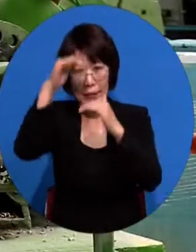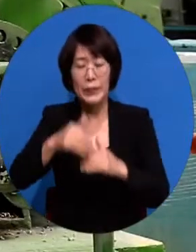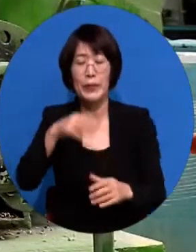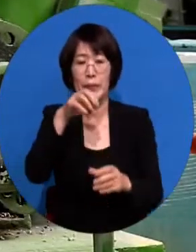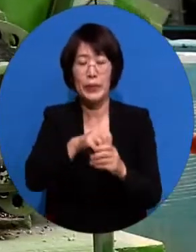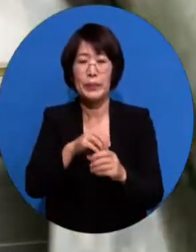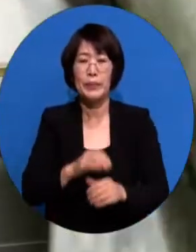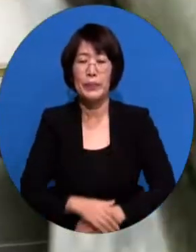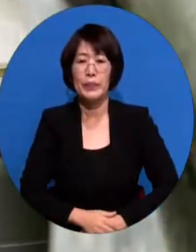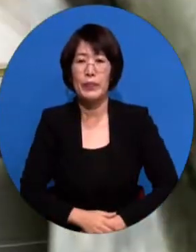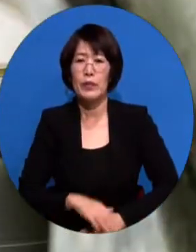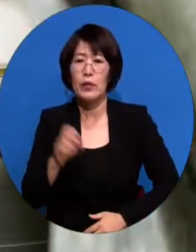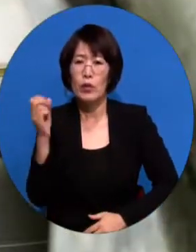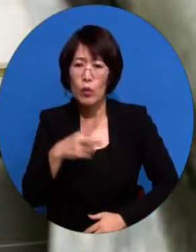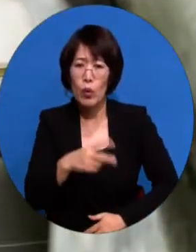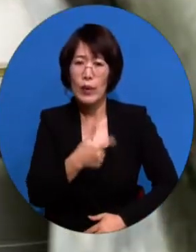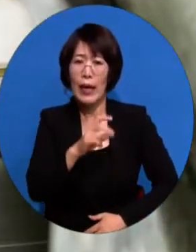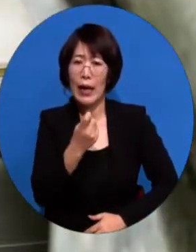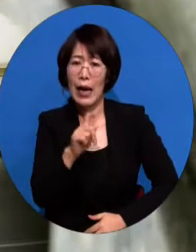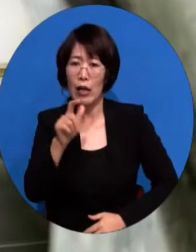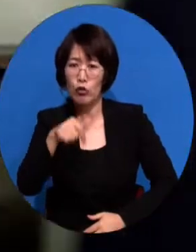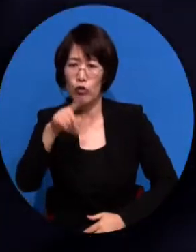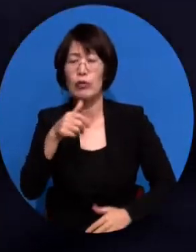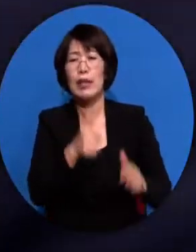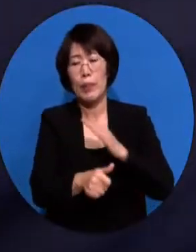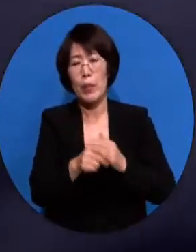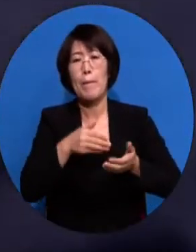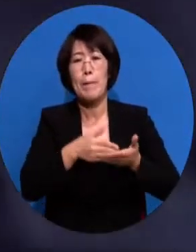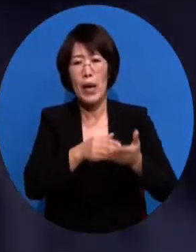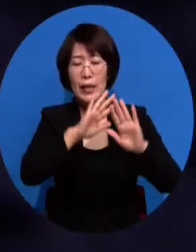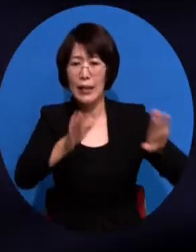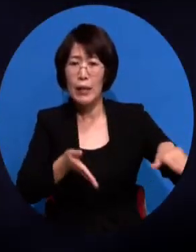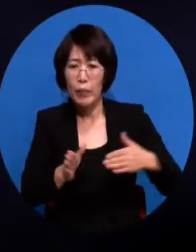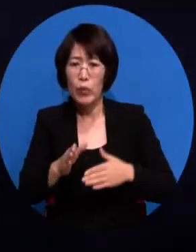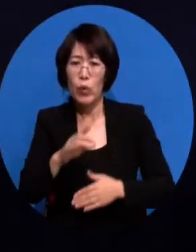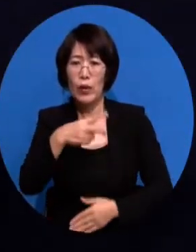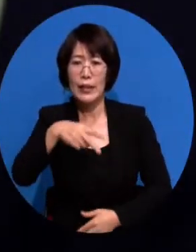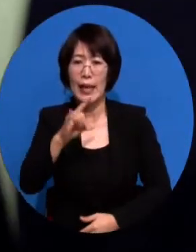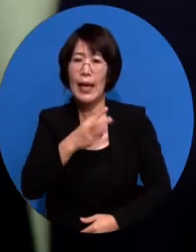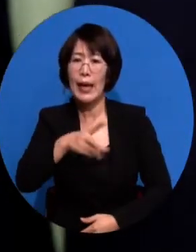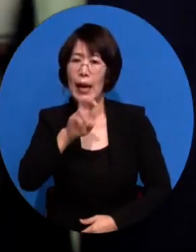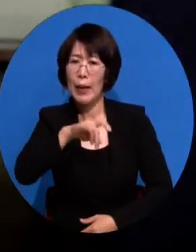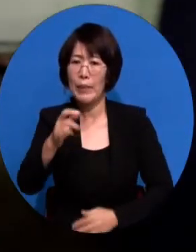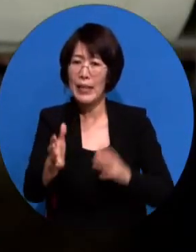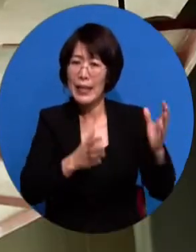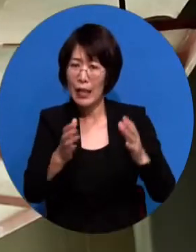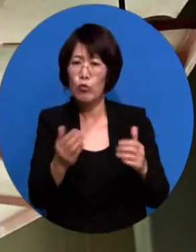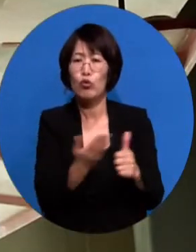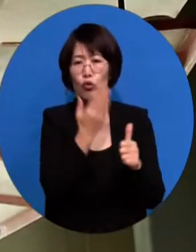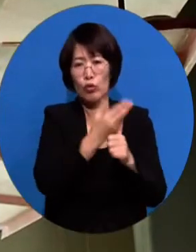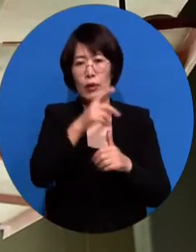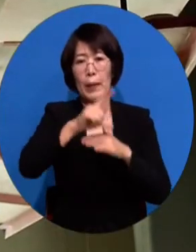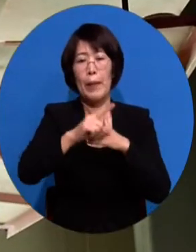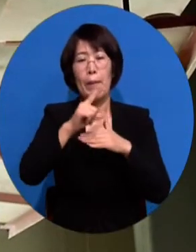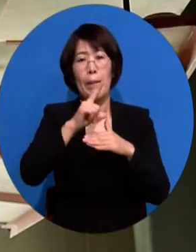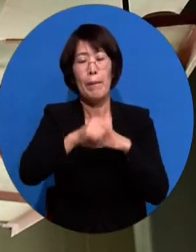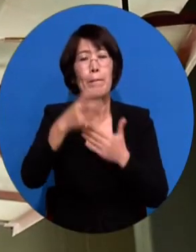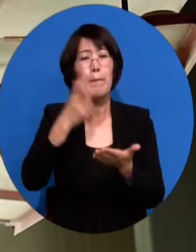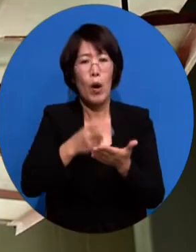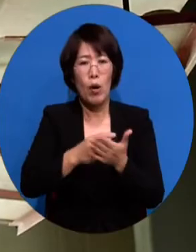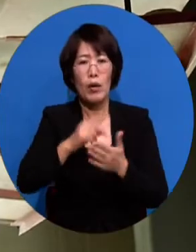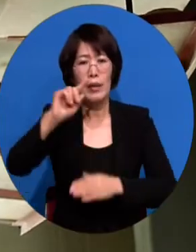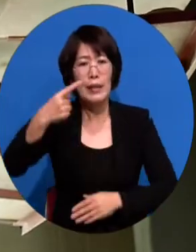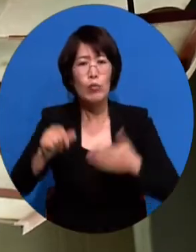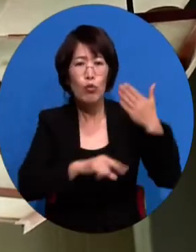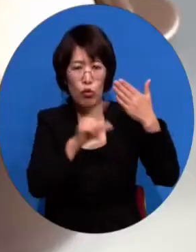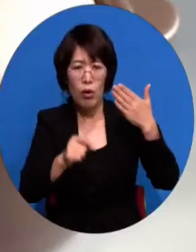있습니다 또 나 강국 보 위원의 대표발의 한 전라남도 세라믹 산업 육성과 지원 조례안 도 다음달 임시회에서